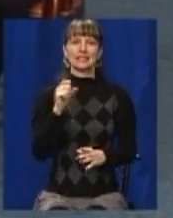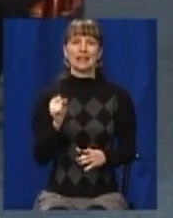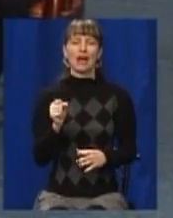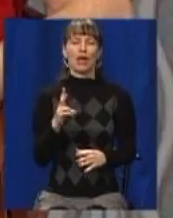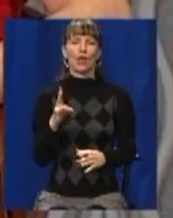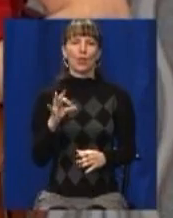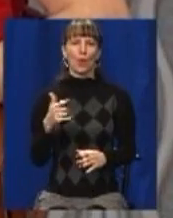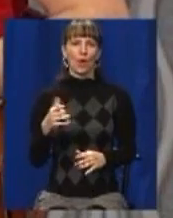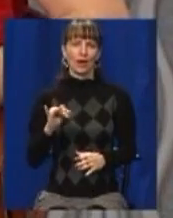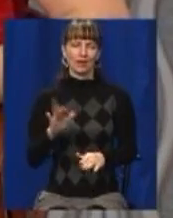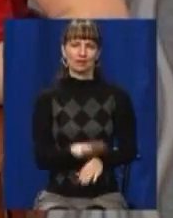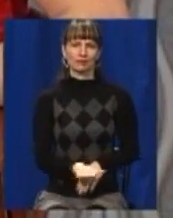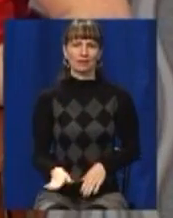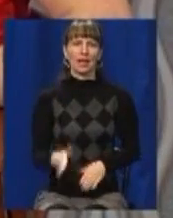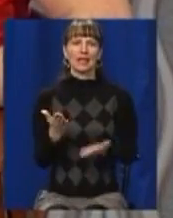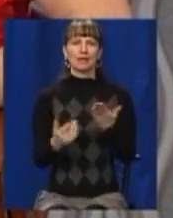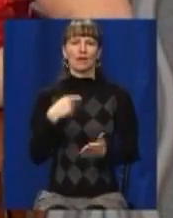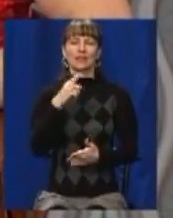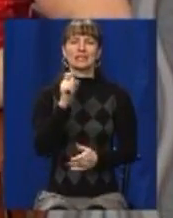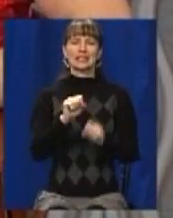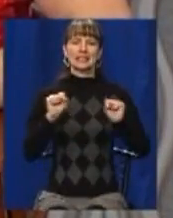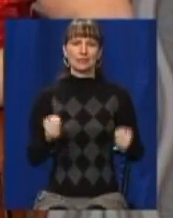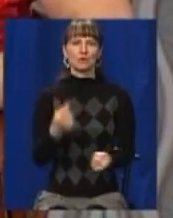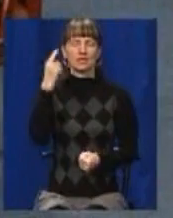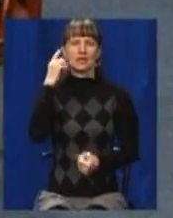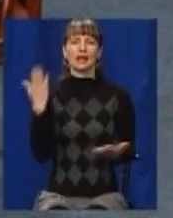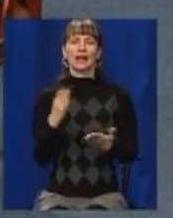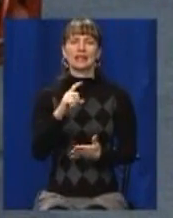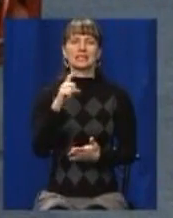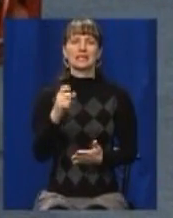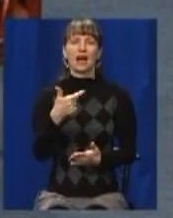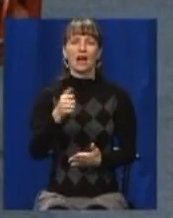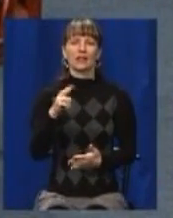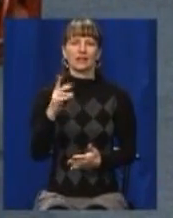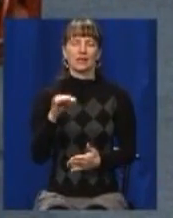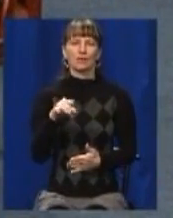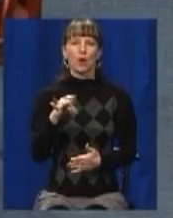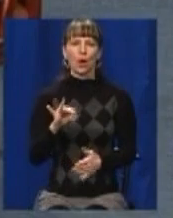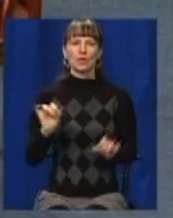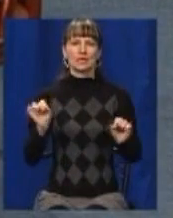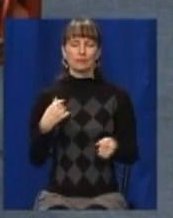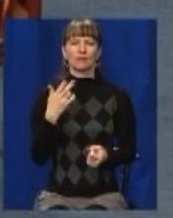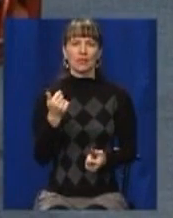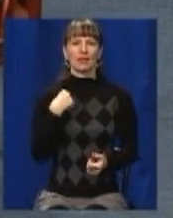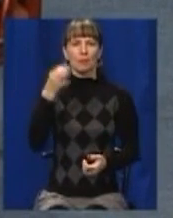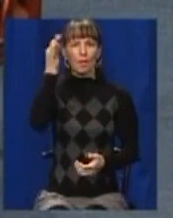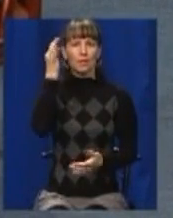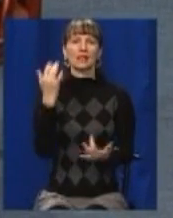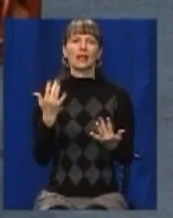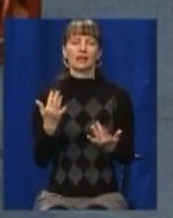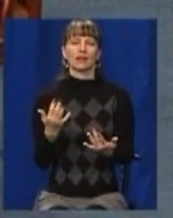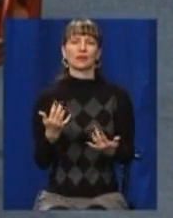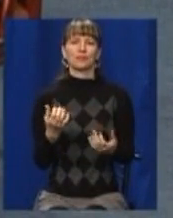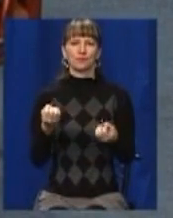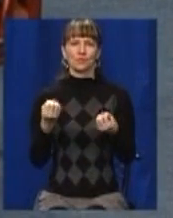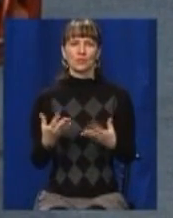навіть. Ну і більше того, якщо ми вже говоримо за зиму, чи знаєш ти якісь загадки про зиму? Так, пам'ятаю декілька. Ну, давай.